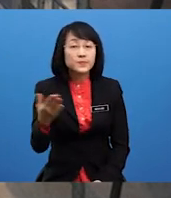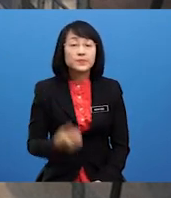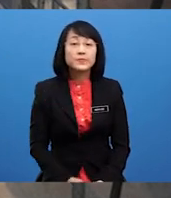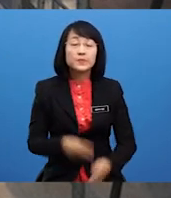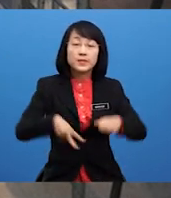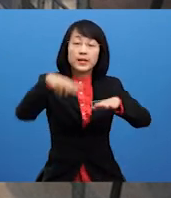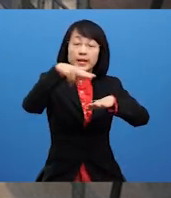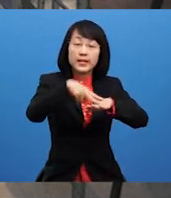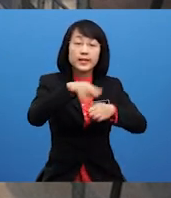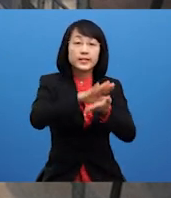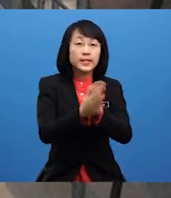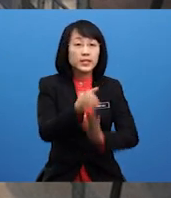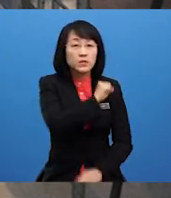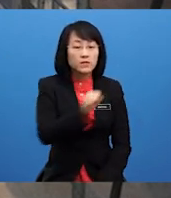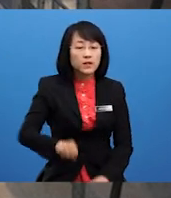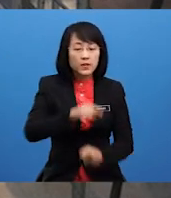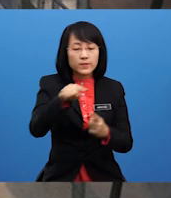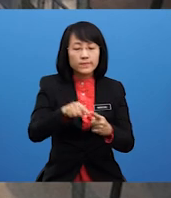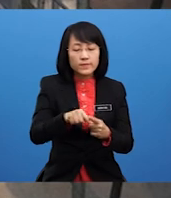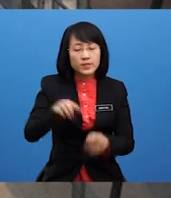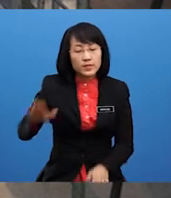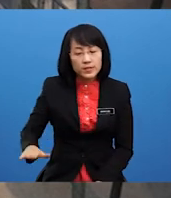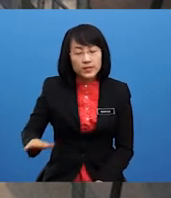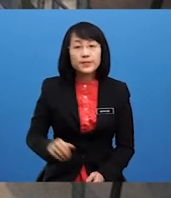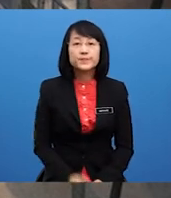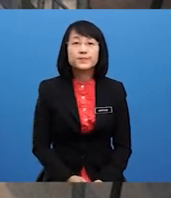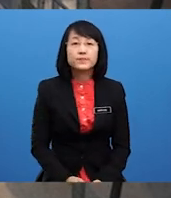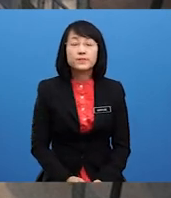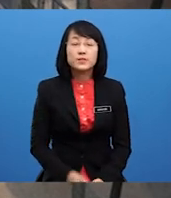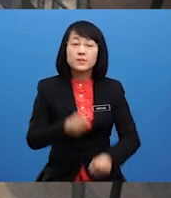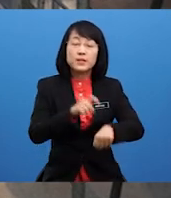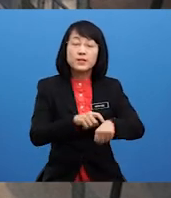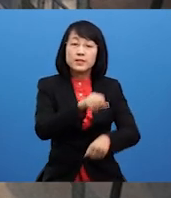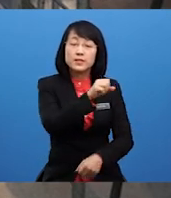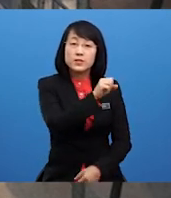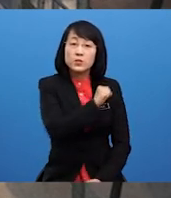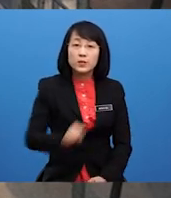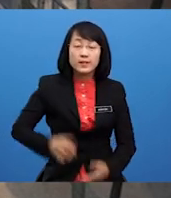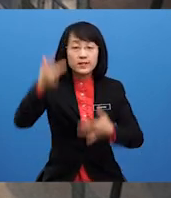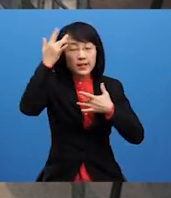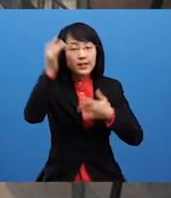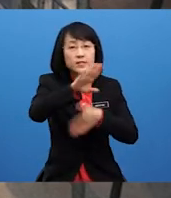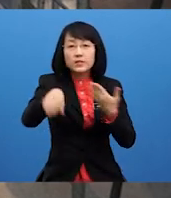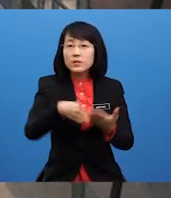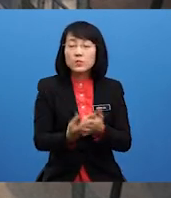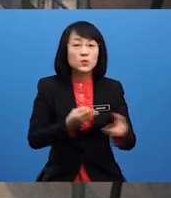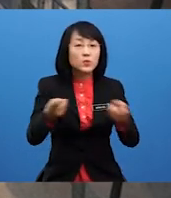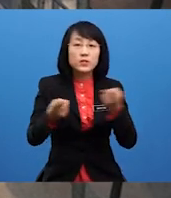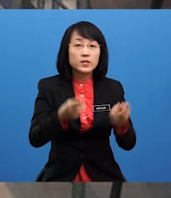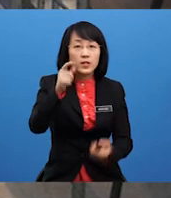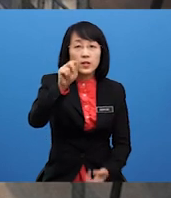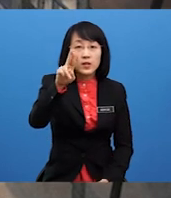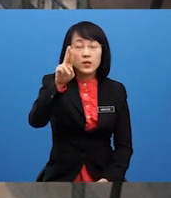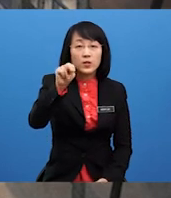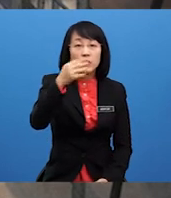masih kecil sehingga ketika beliau sakit. Segala-galanya diuruskan oleh Bendahara Tun Perak dan Hang Tua. Ketika